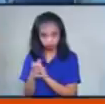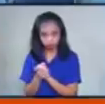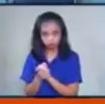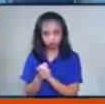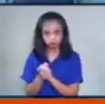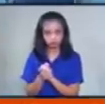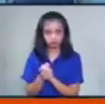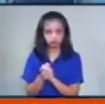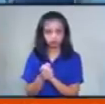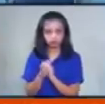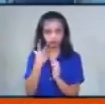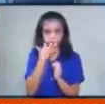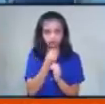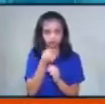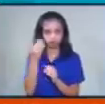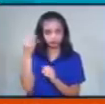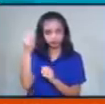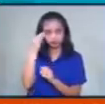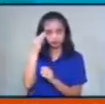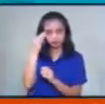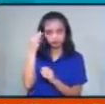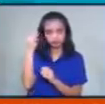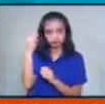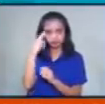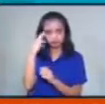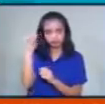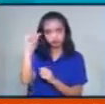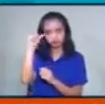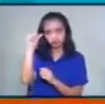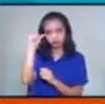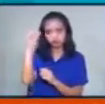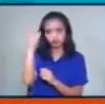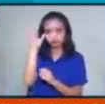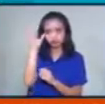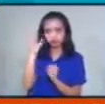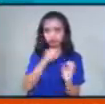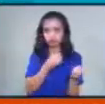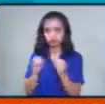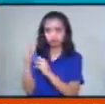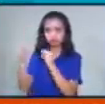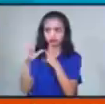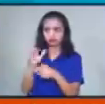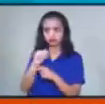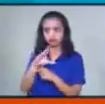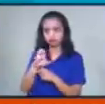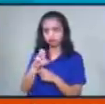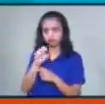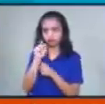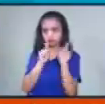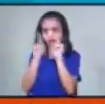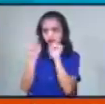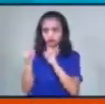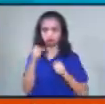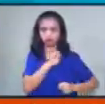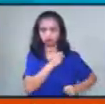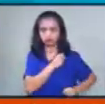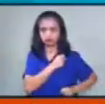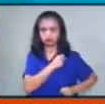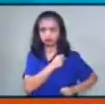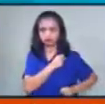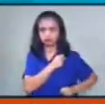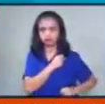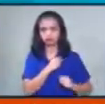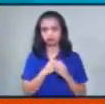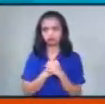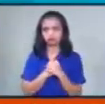sir. Ayun, no? Si Mr. Antonio Castillo, Operations Manager ng A-Star Security Agency. Magandang tanghali po sa inyo, Mr.